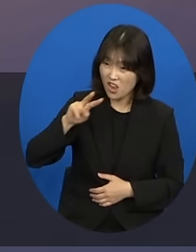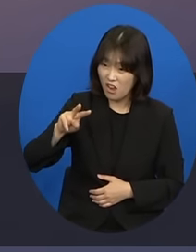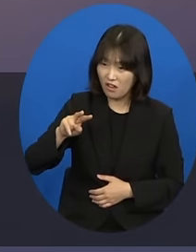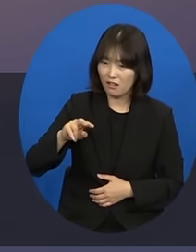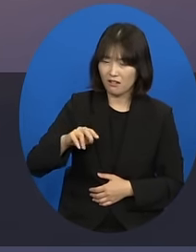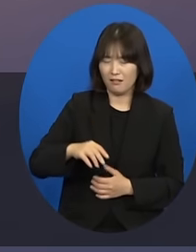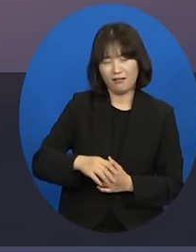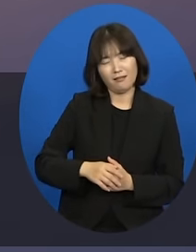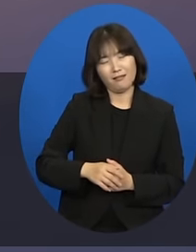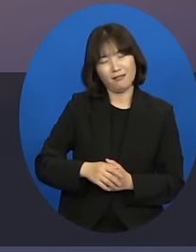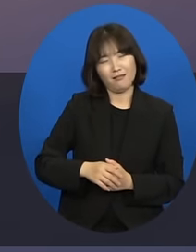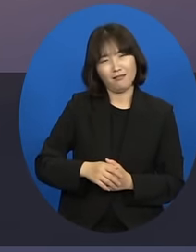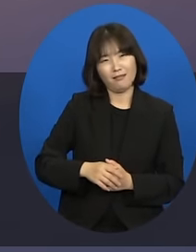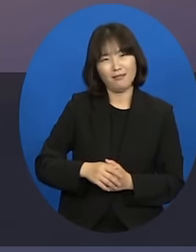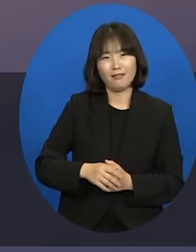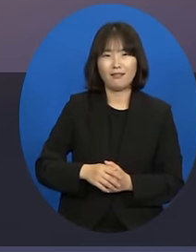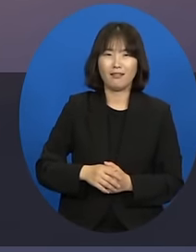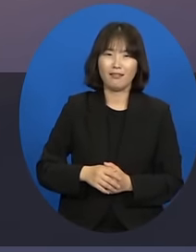내 때가.